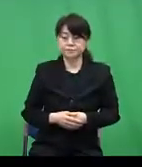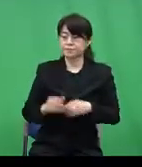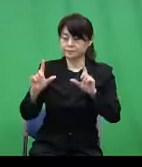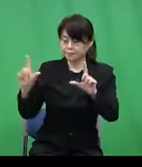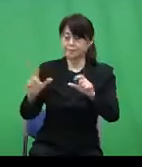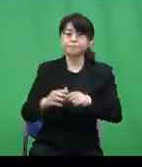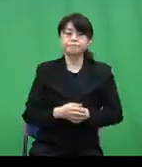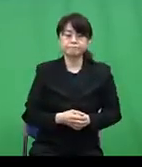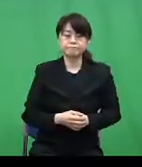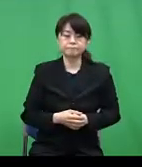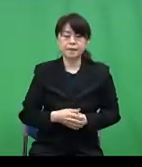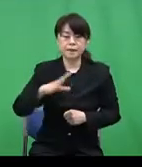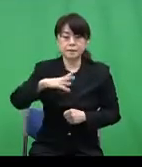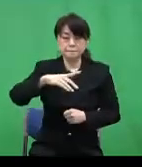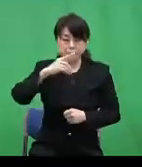まず